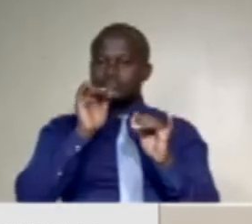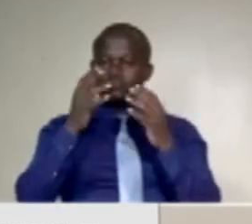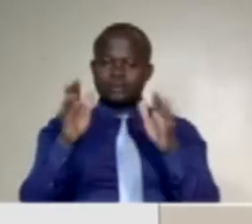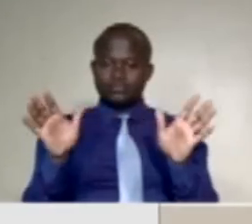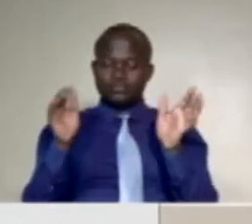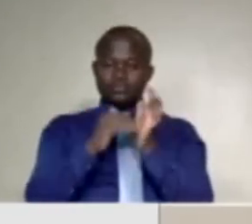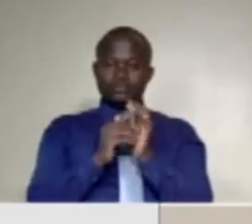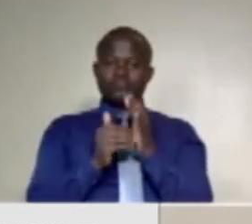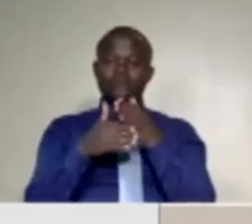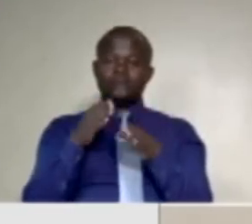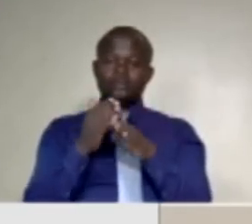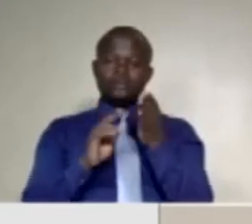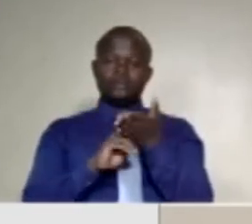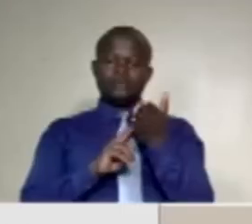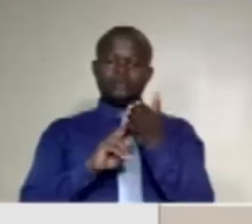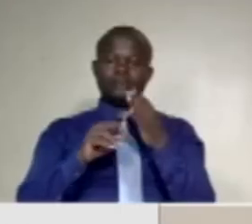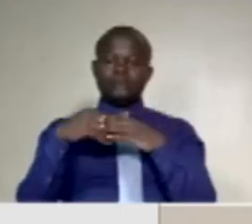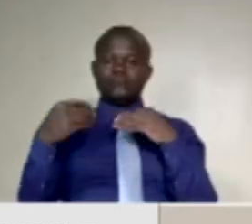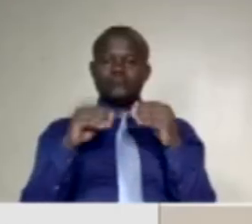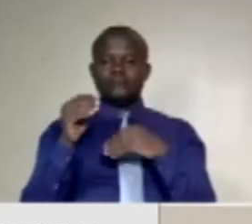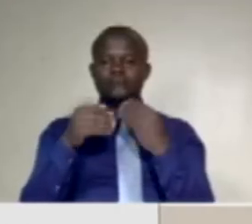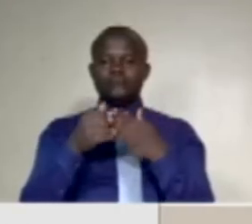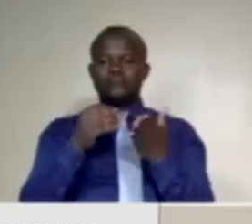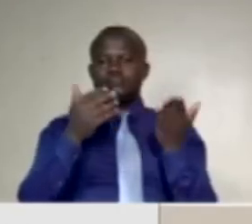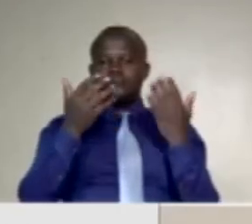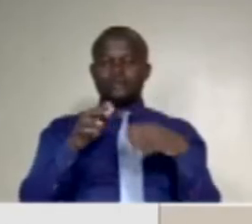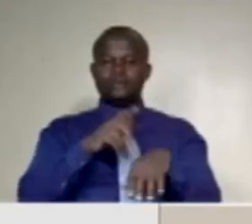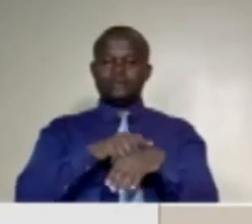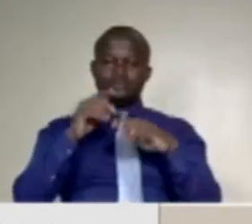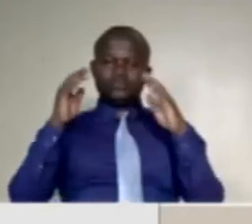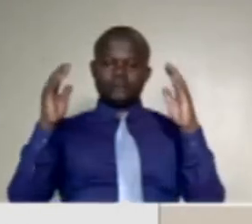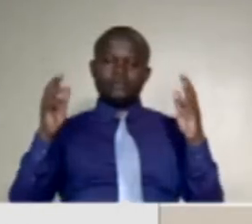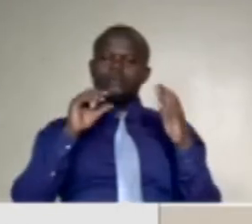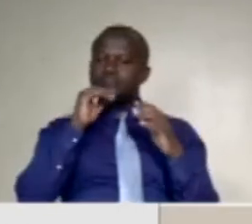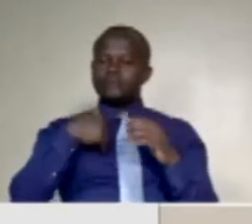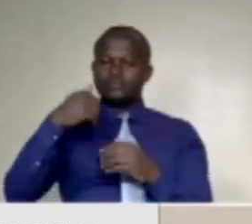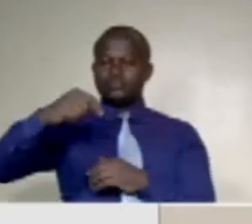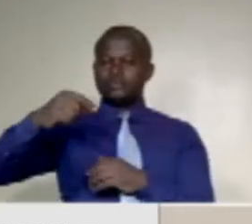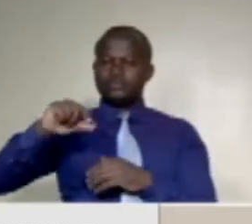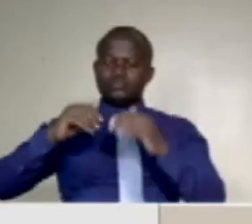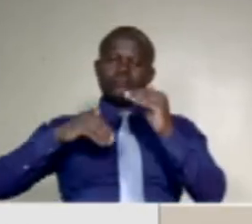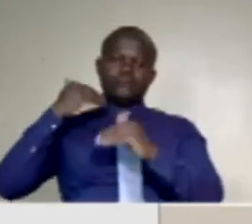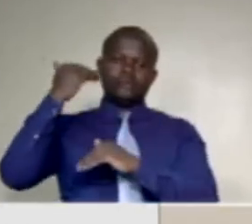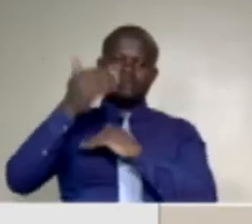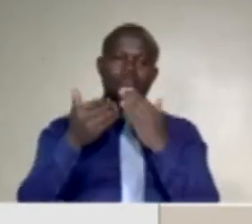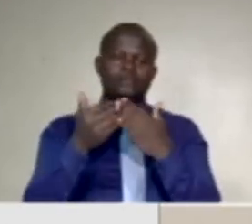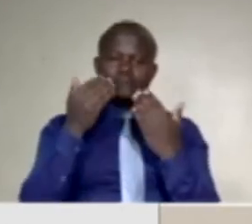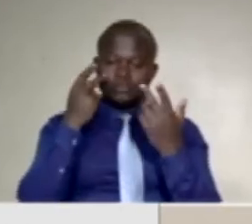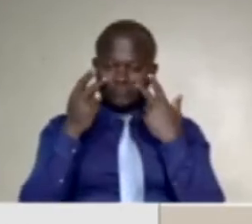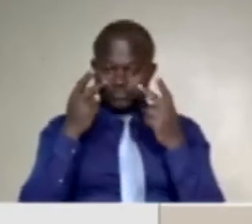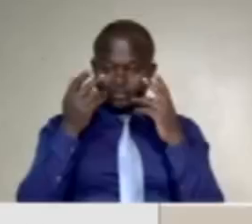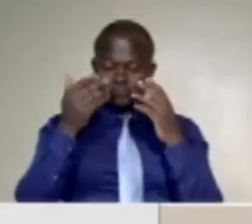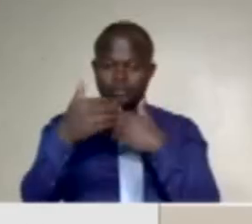kandi yaranabyubakishije ibikoresho bitarambye bitujuje ubuziranenge. Nyuma yaho rero kubona ko